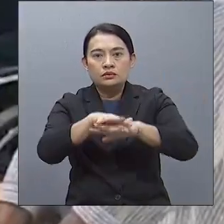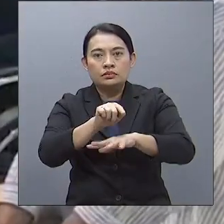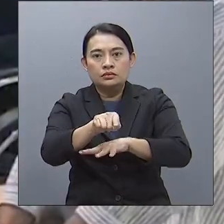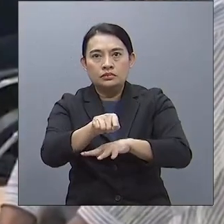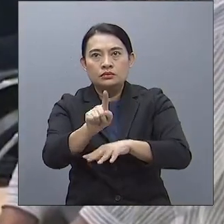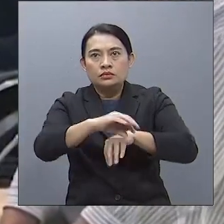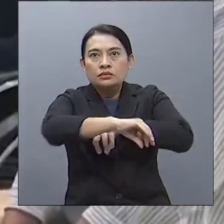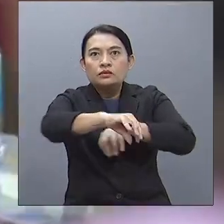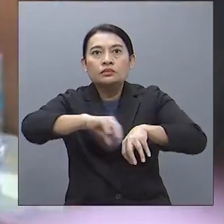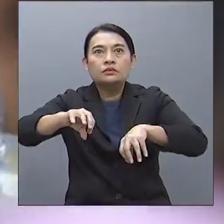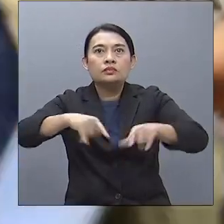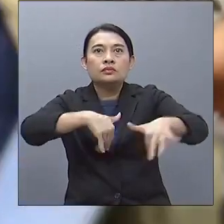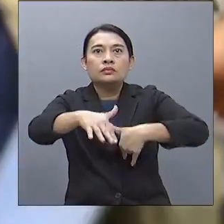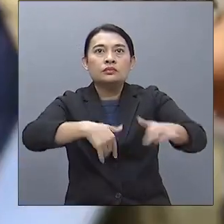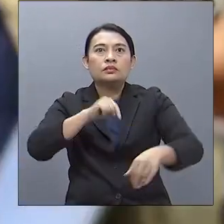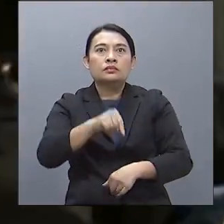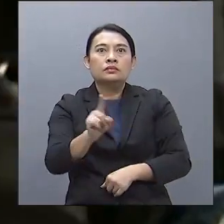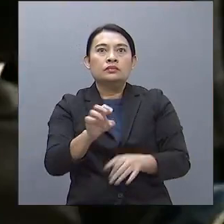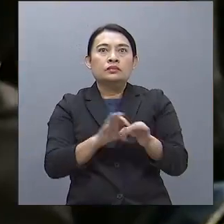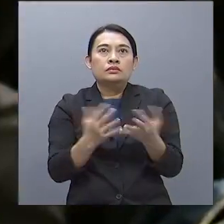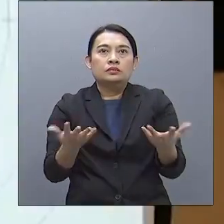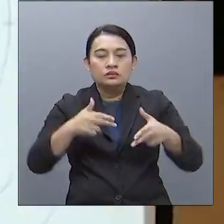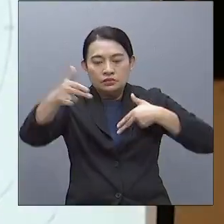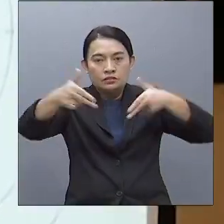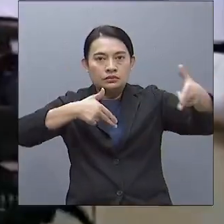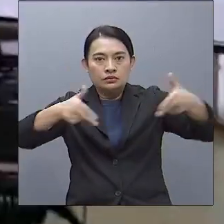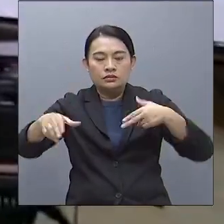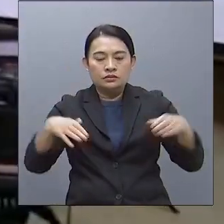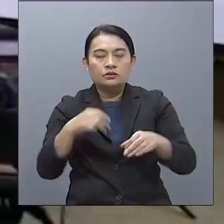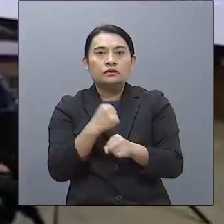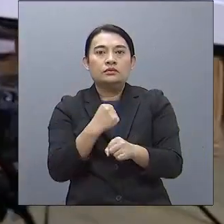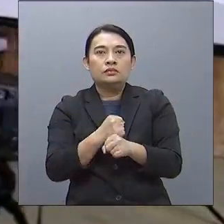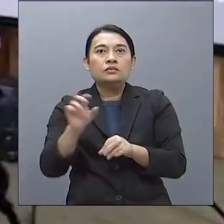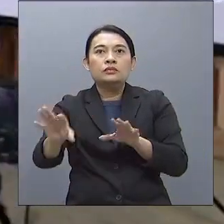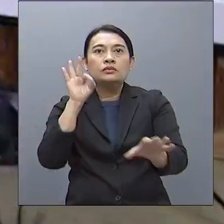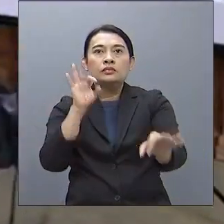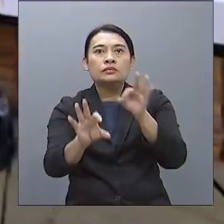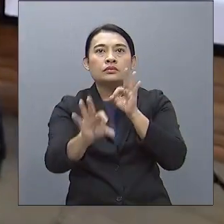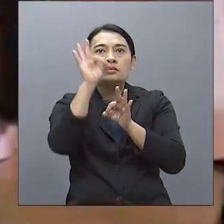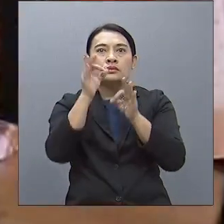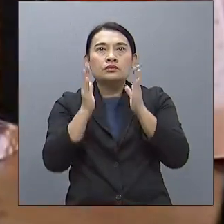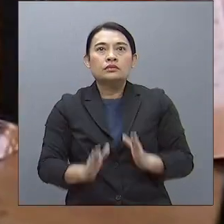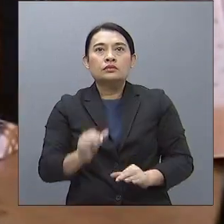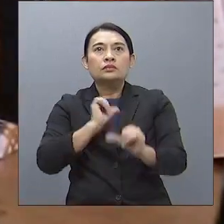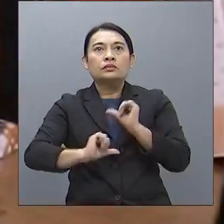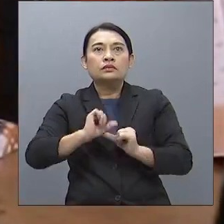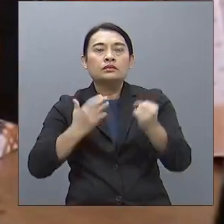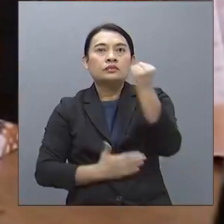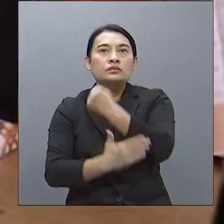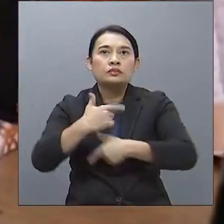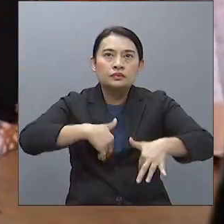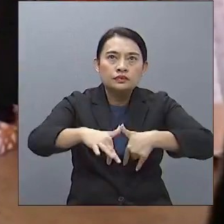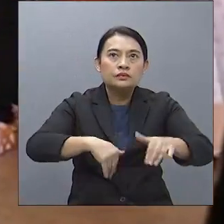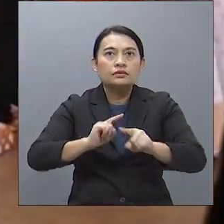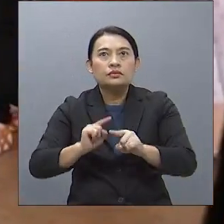ภาคีเครือข่ายท้องถิ่นไม่ว่าจะเป็นสถานที่ถ่ายทำทีมงานรวมถึงการคัดเลือกนักแสดงเปิดโอกาสให้คนในชุมชนท้องถิ่น